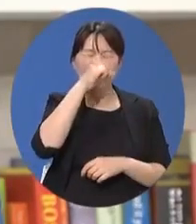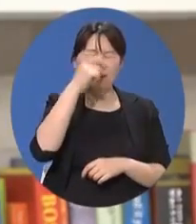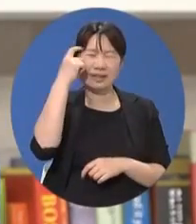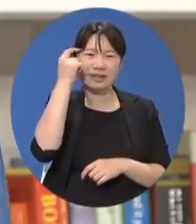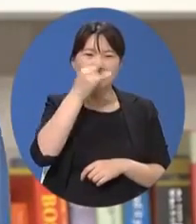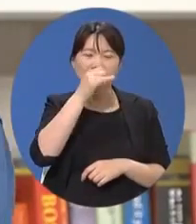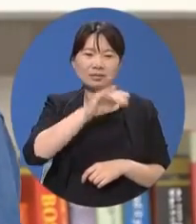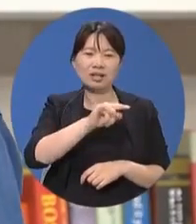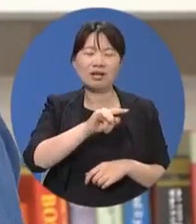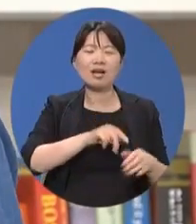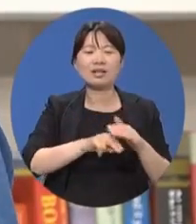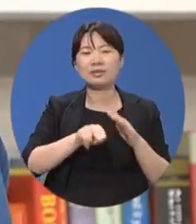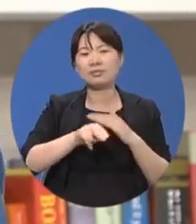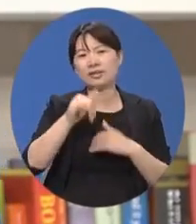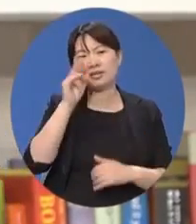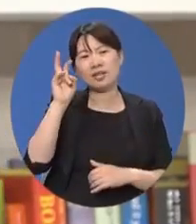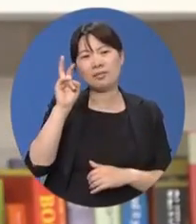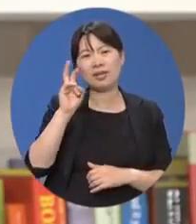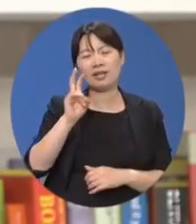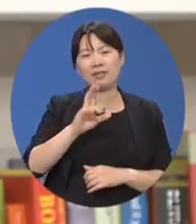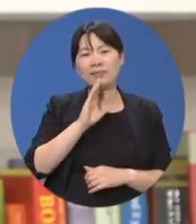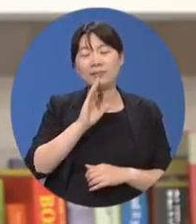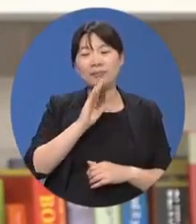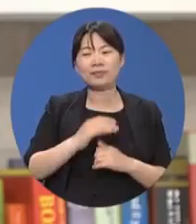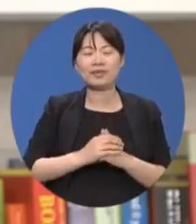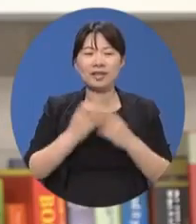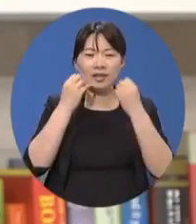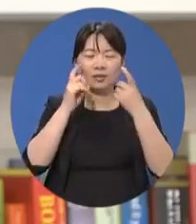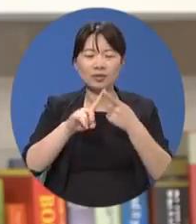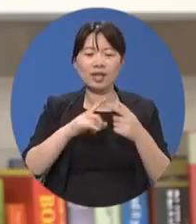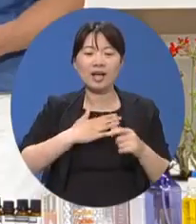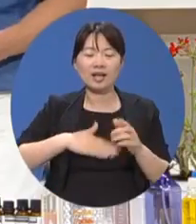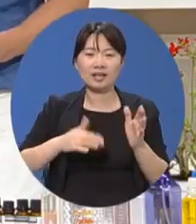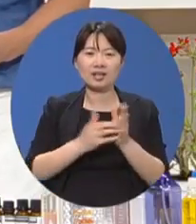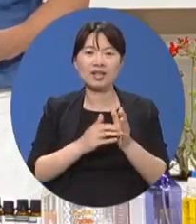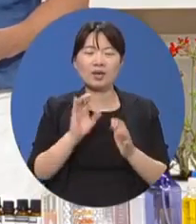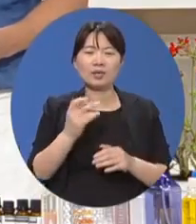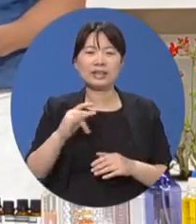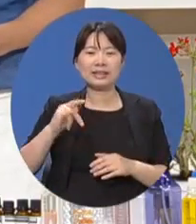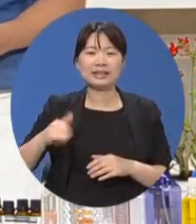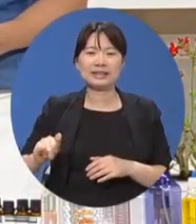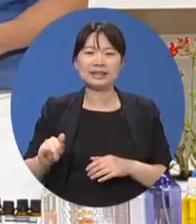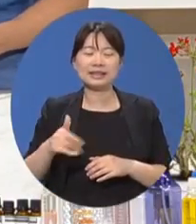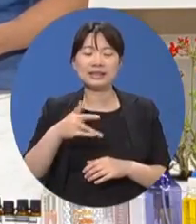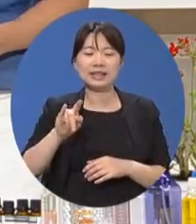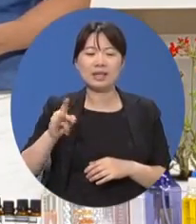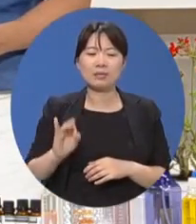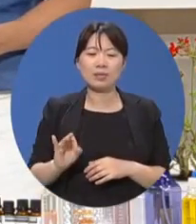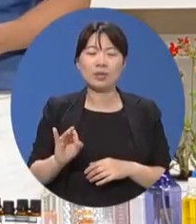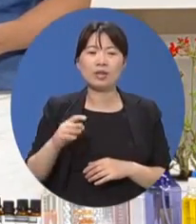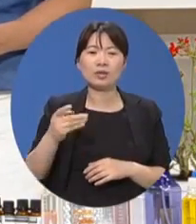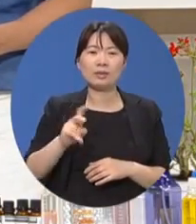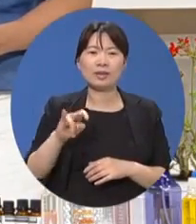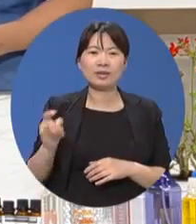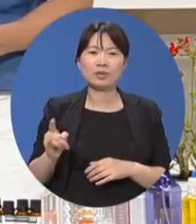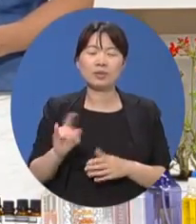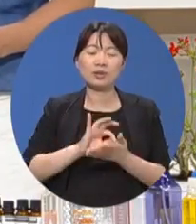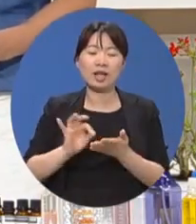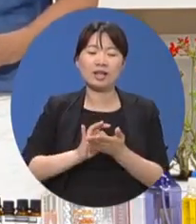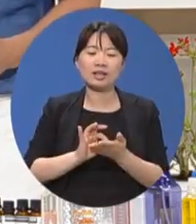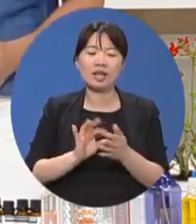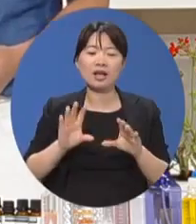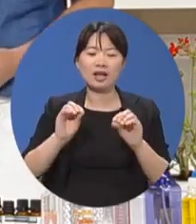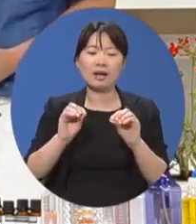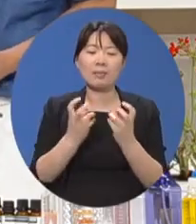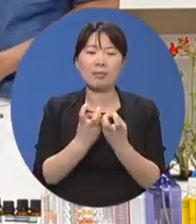얘기 필요한거 4 쑤셔줘 4 오렌지 자몽 토마토 를 이용해 설치하는 방법 배웠고 여기는